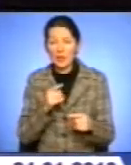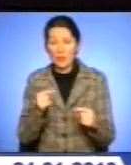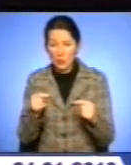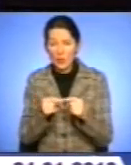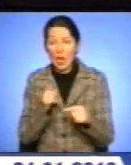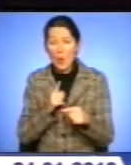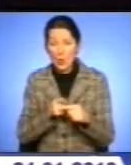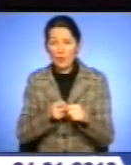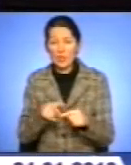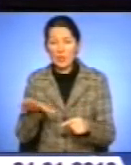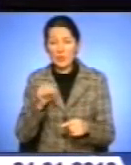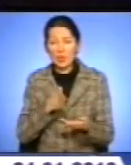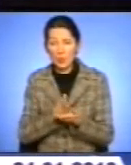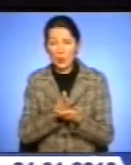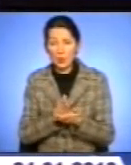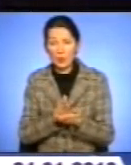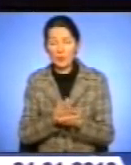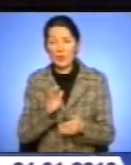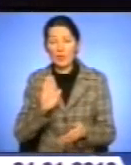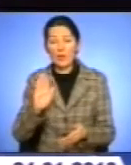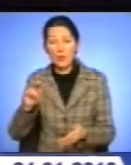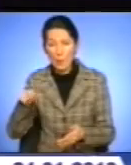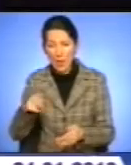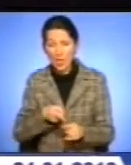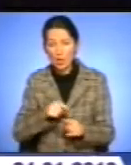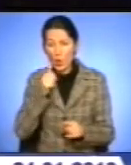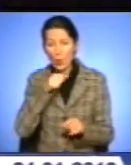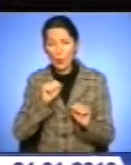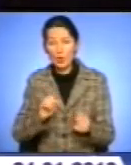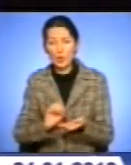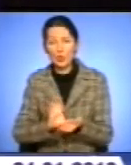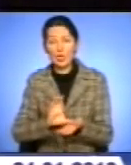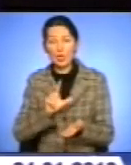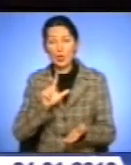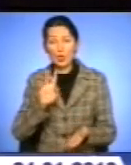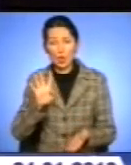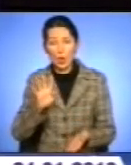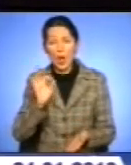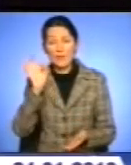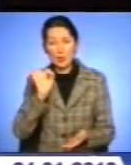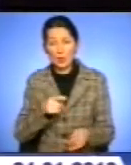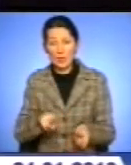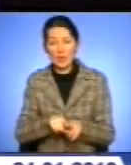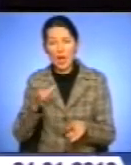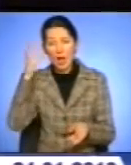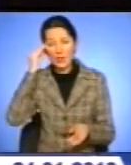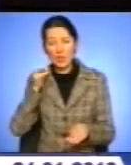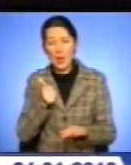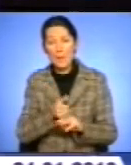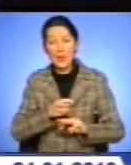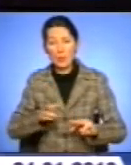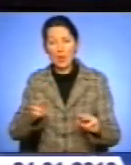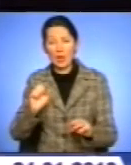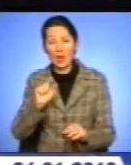можу погодитись. Експерти запевняють, перш за все потрібно накласти табу щодо підвищення цін на тепло, адже цей платіж складає